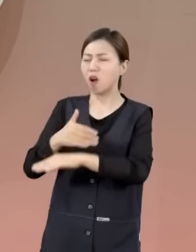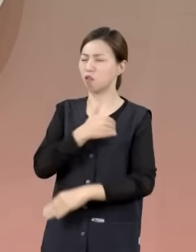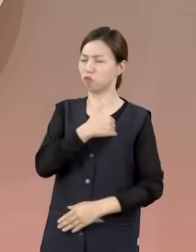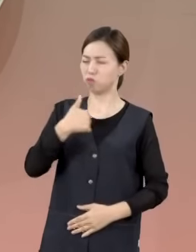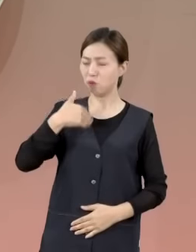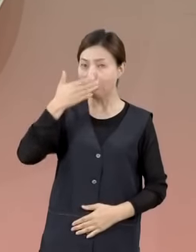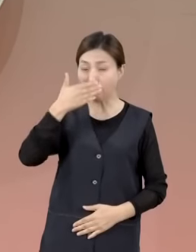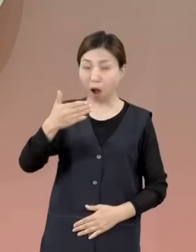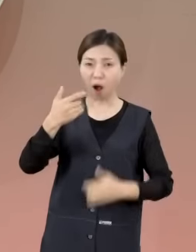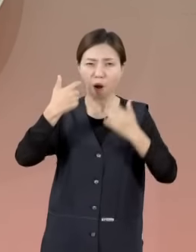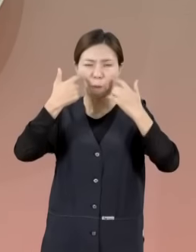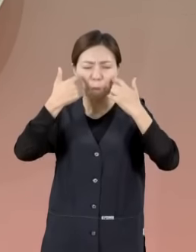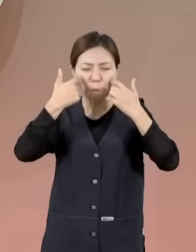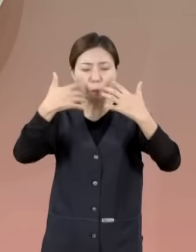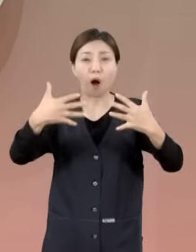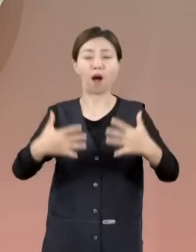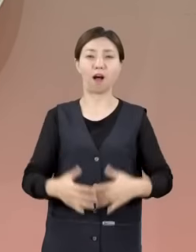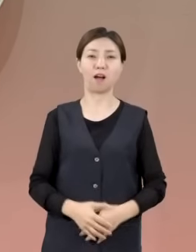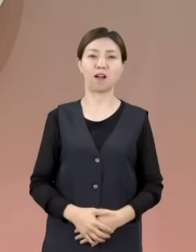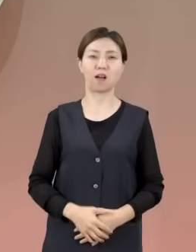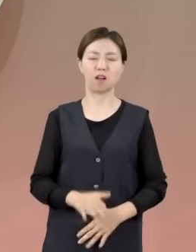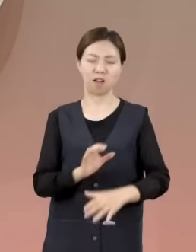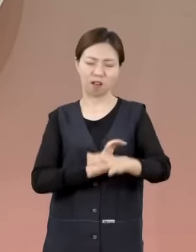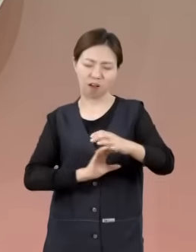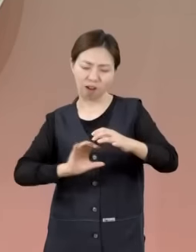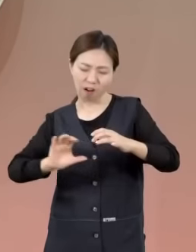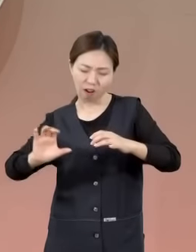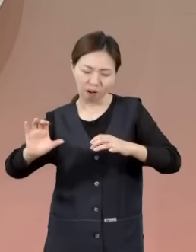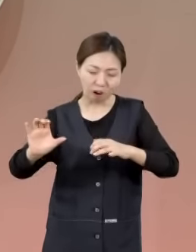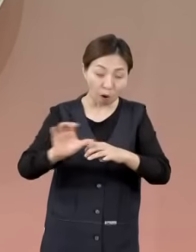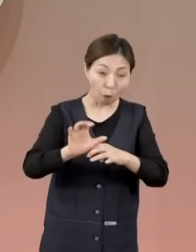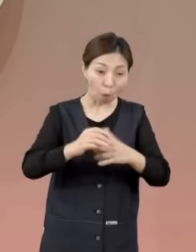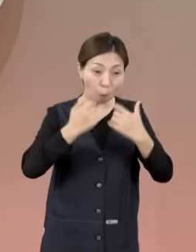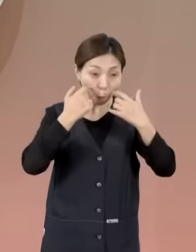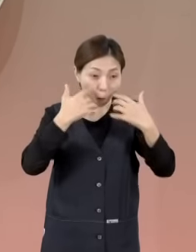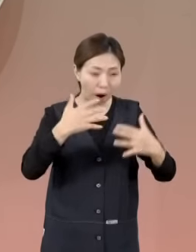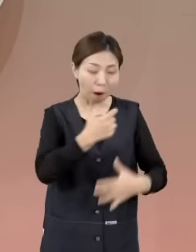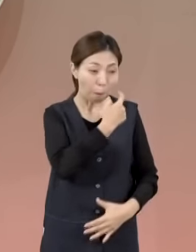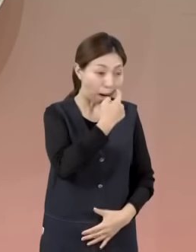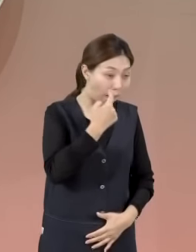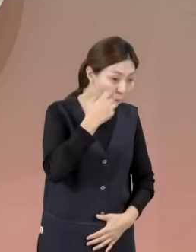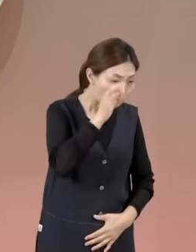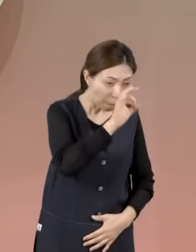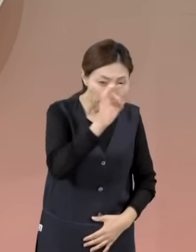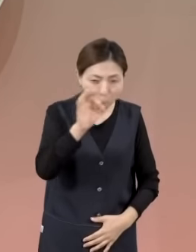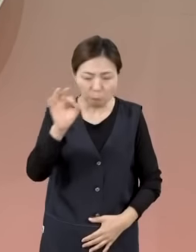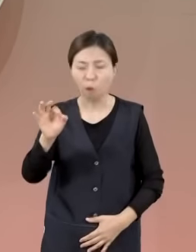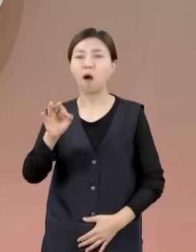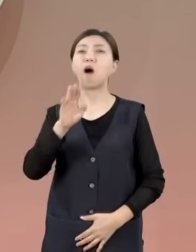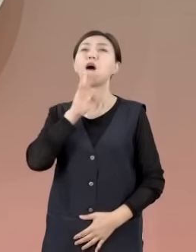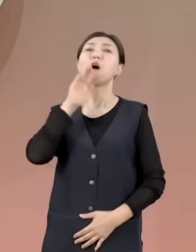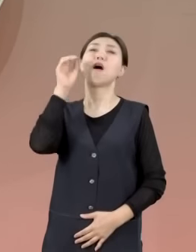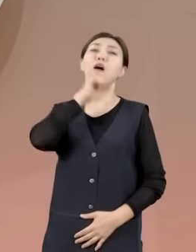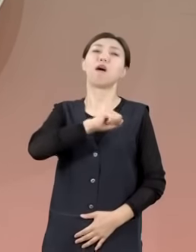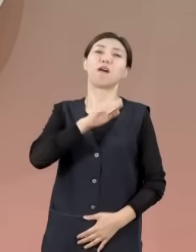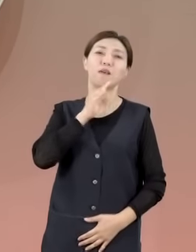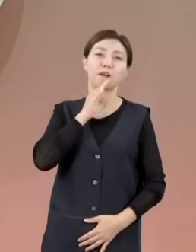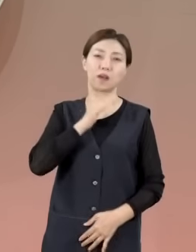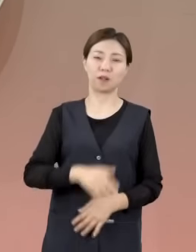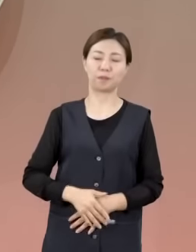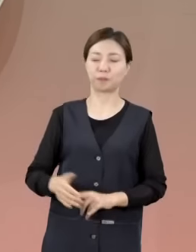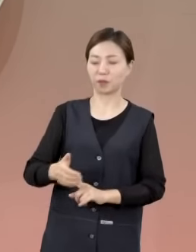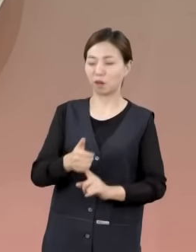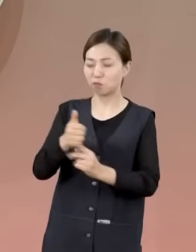있구나라는 것을 제가 확연하게 더욱더 제 불심의 불이 확